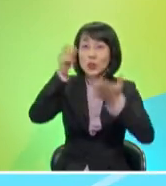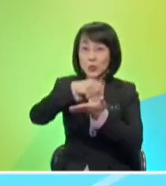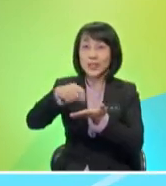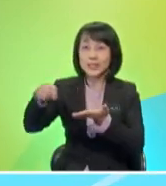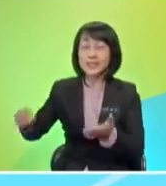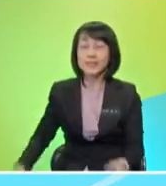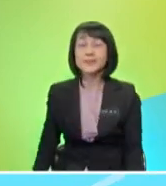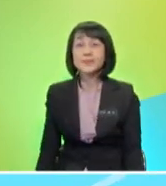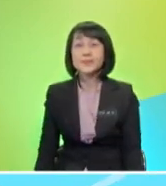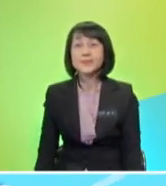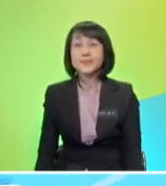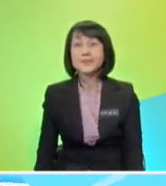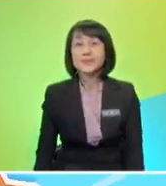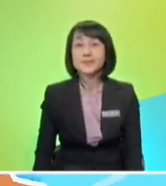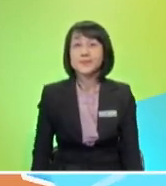Okey.